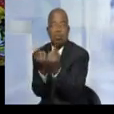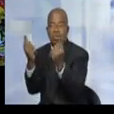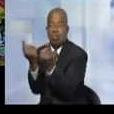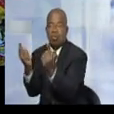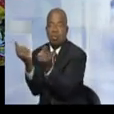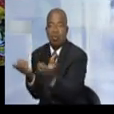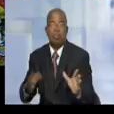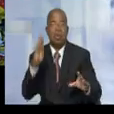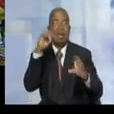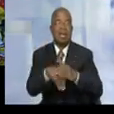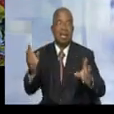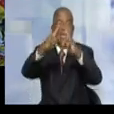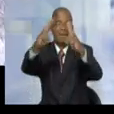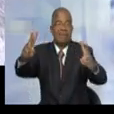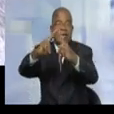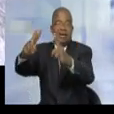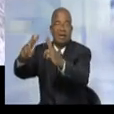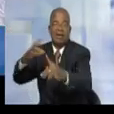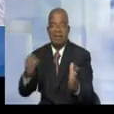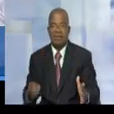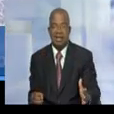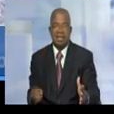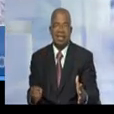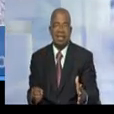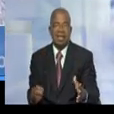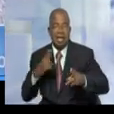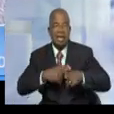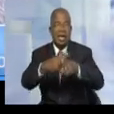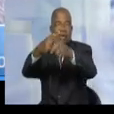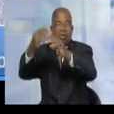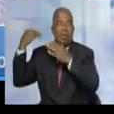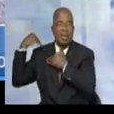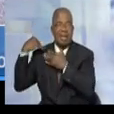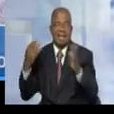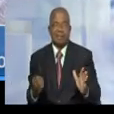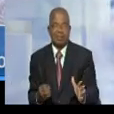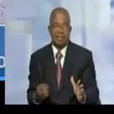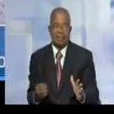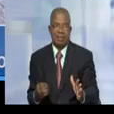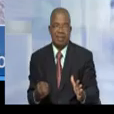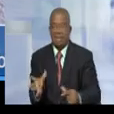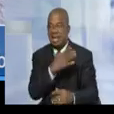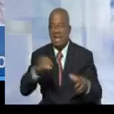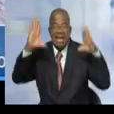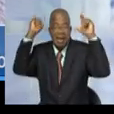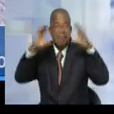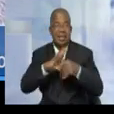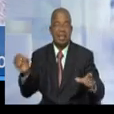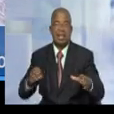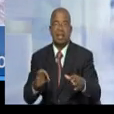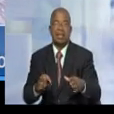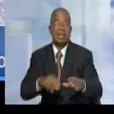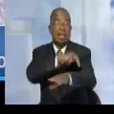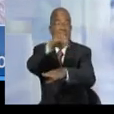le défi pour lequel elle a été choisie. La présidente nationale est venue nous confier un travail. Donc il faudrait que nous